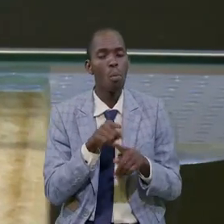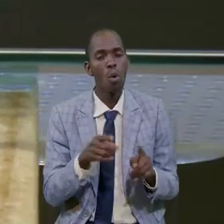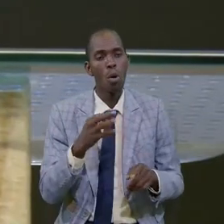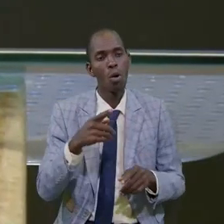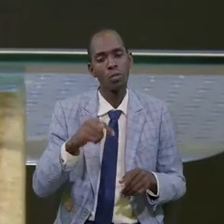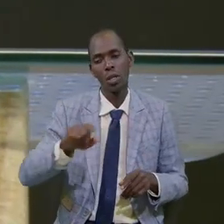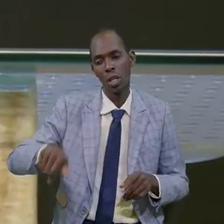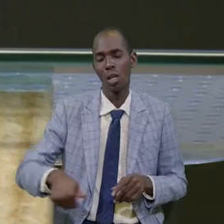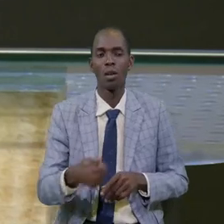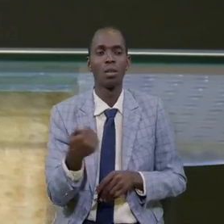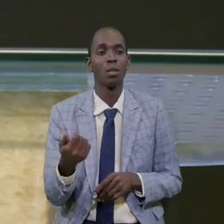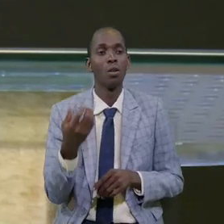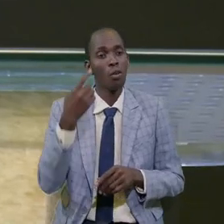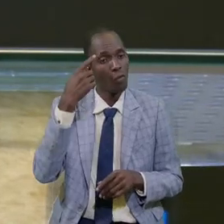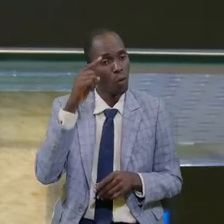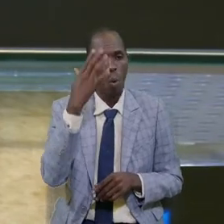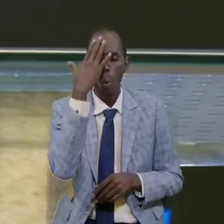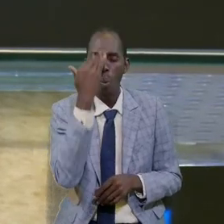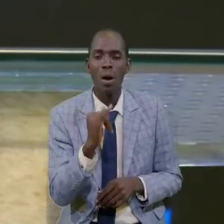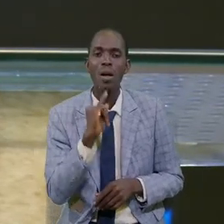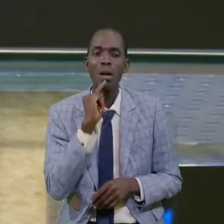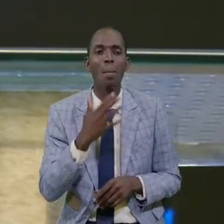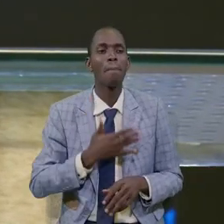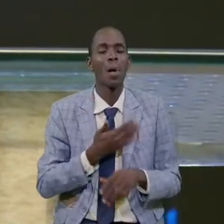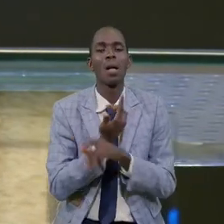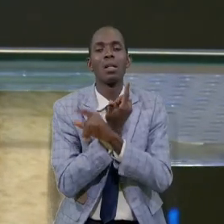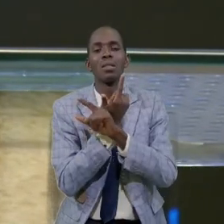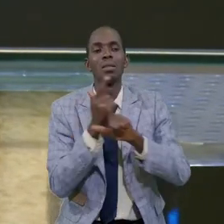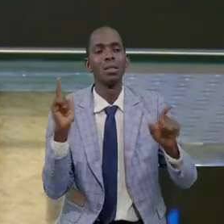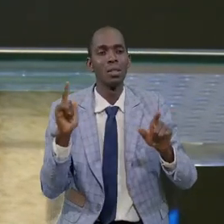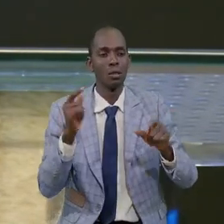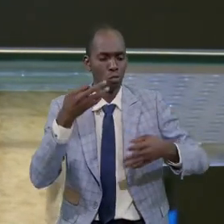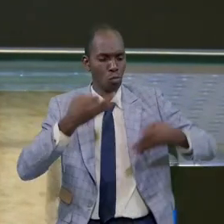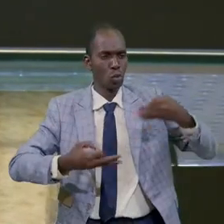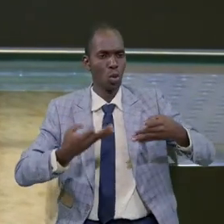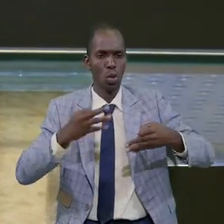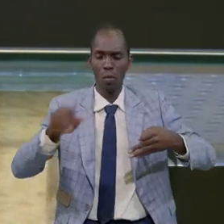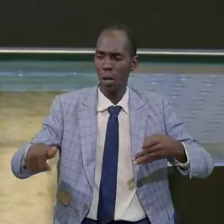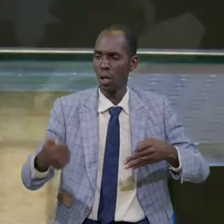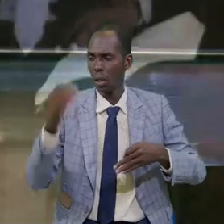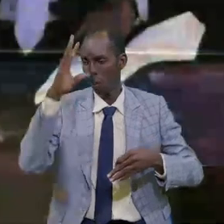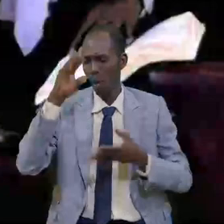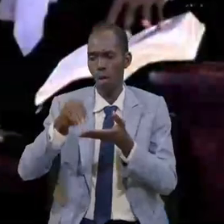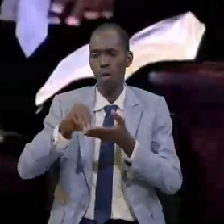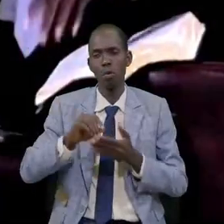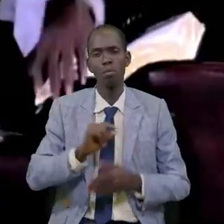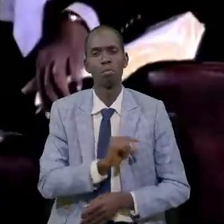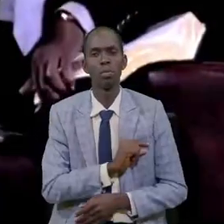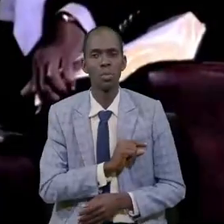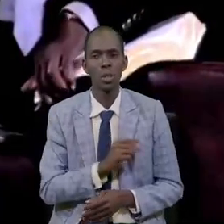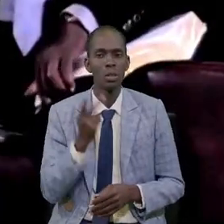conscience, mais de celle de l'autre. Pourquoi en effet ma liberté serait-elle jugée par une